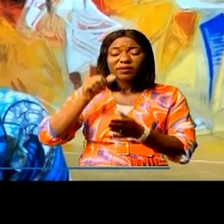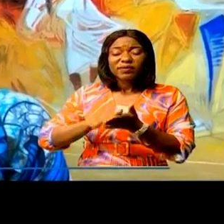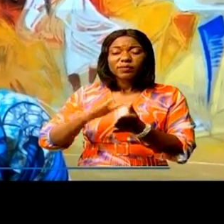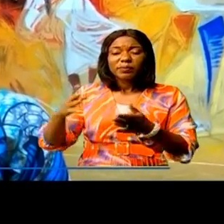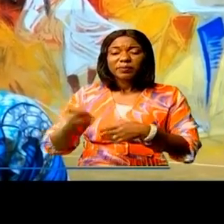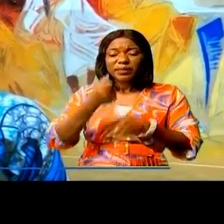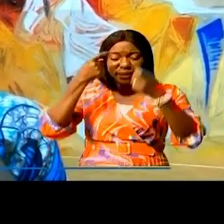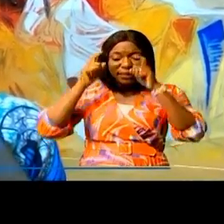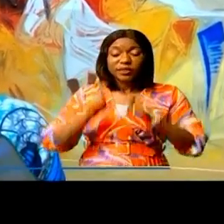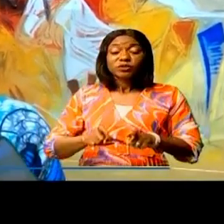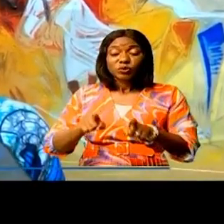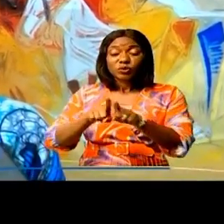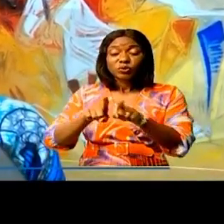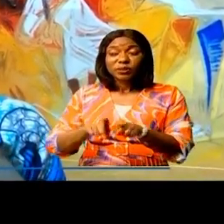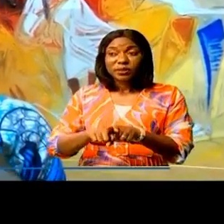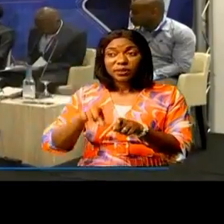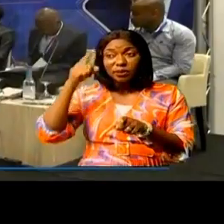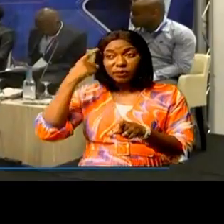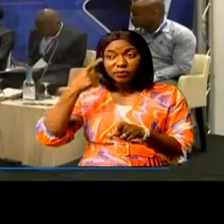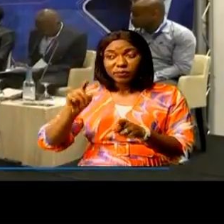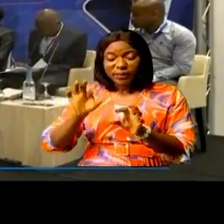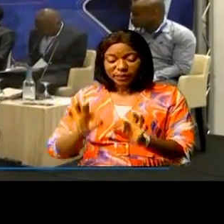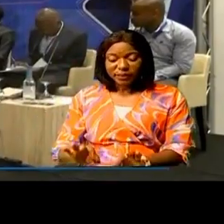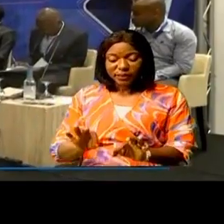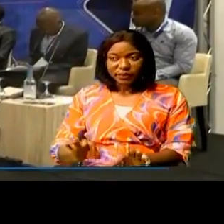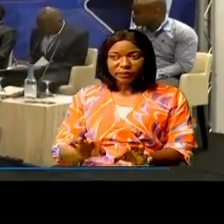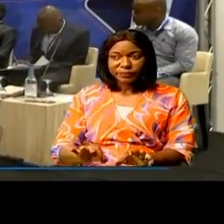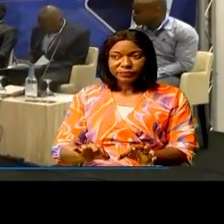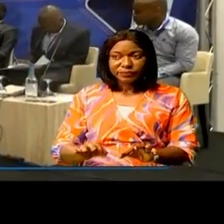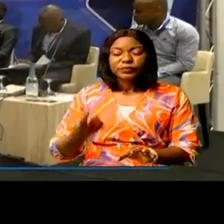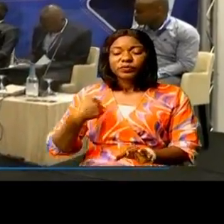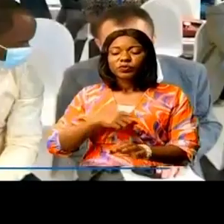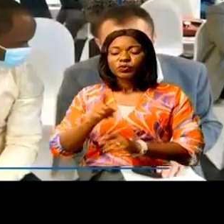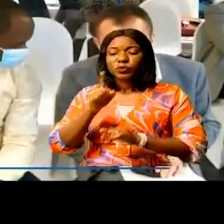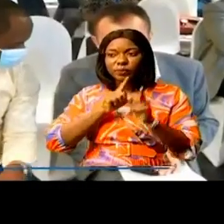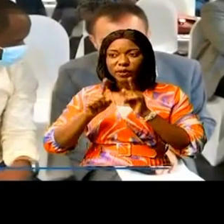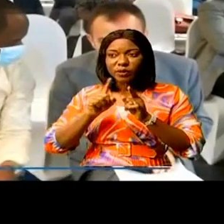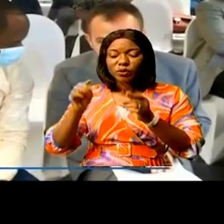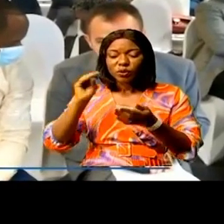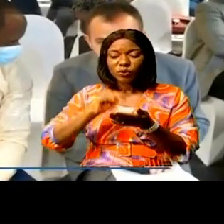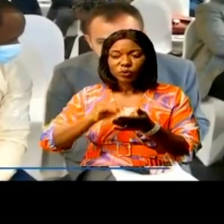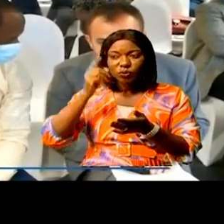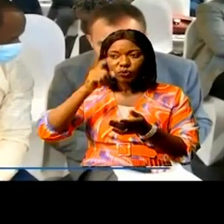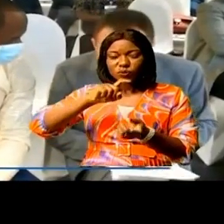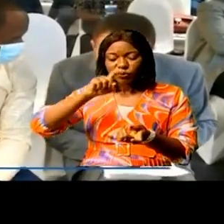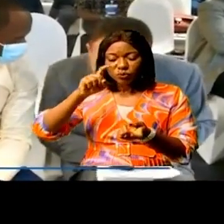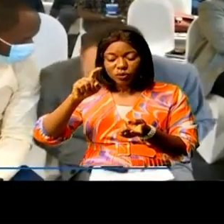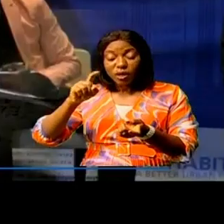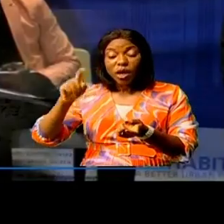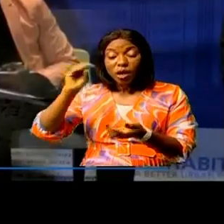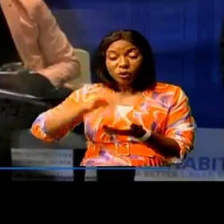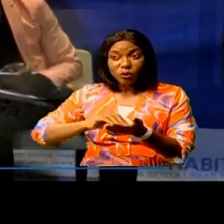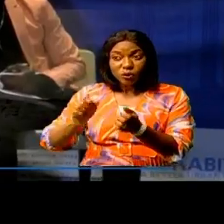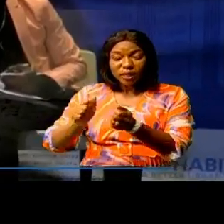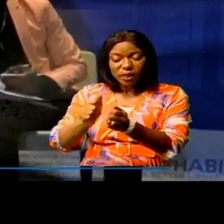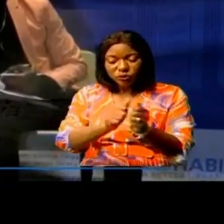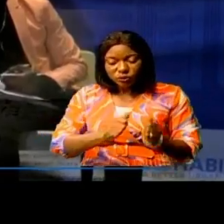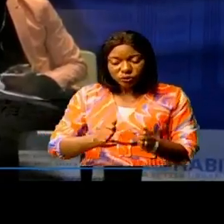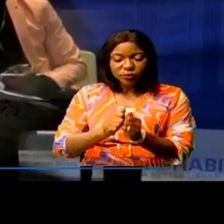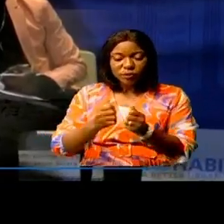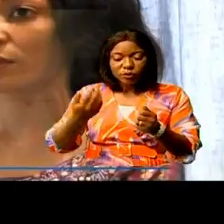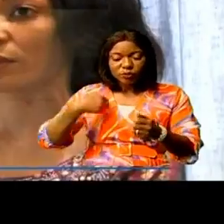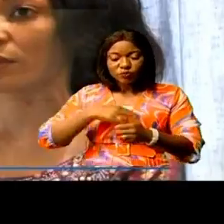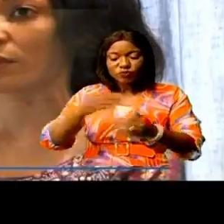de décisions qui concernent la terre. Nous sommes en train d'aller mollo et nous allons chiter aussi ensemble. Nous voulons